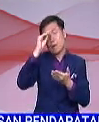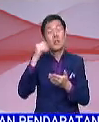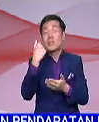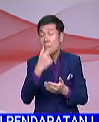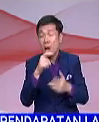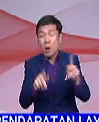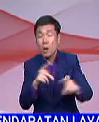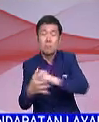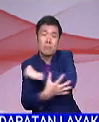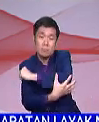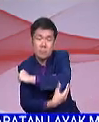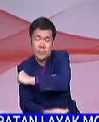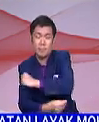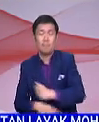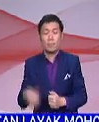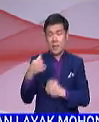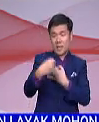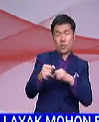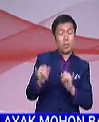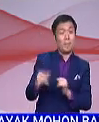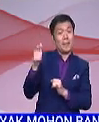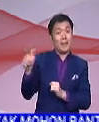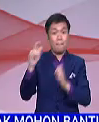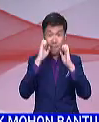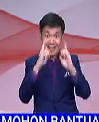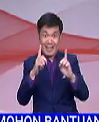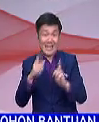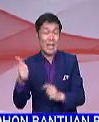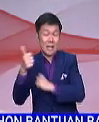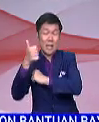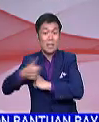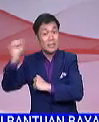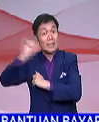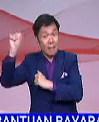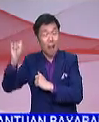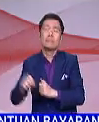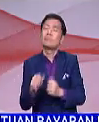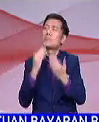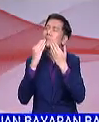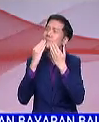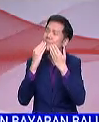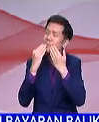Jabatan Pendidikan Negeri merakamkan penghargaan dengan inisiatif Kerajaan Negeri dan Persekutuan tersebut